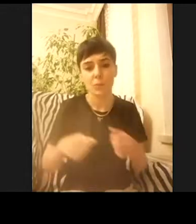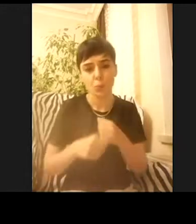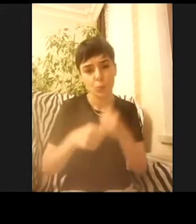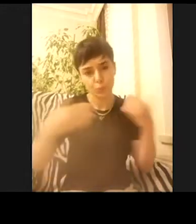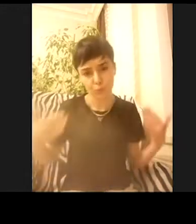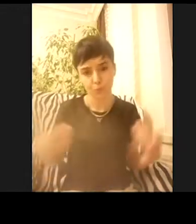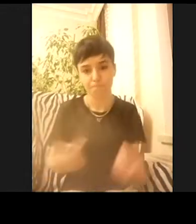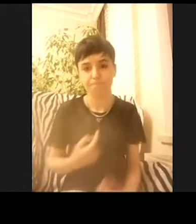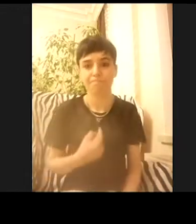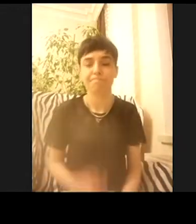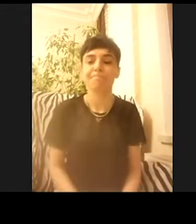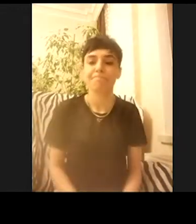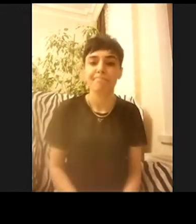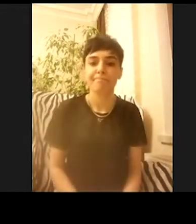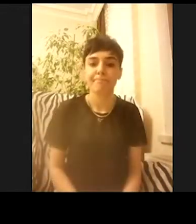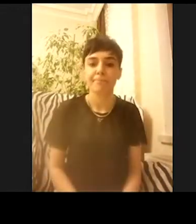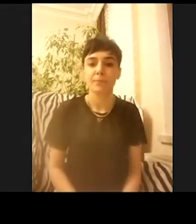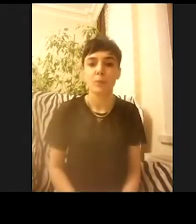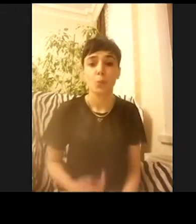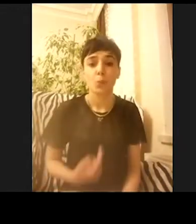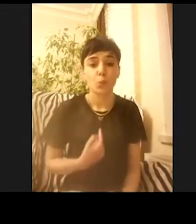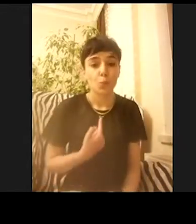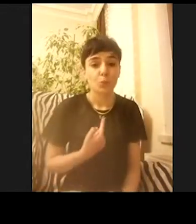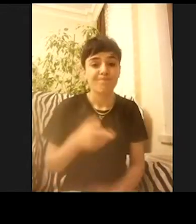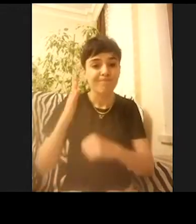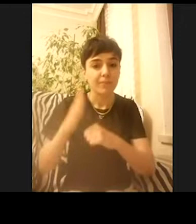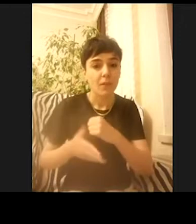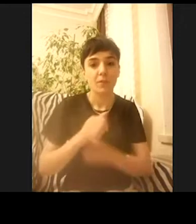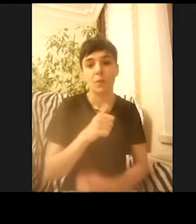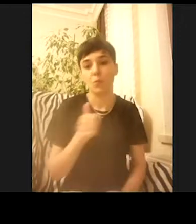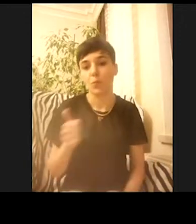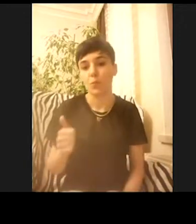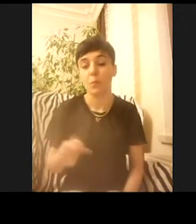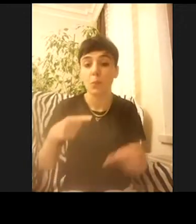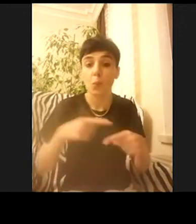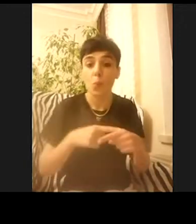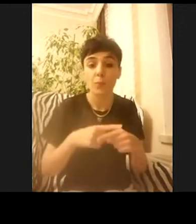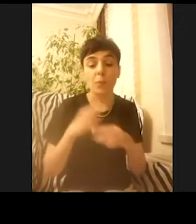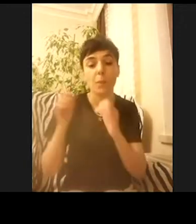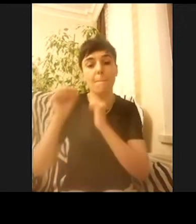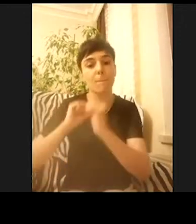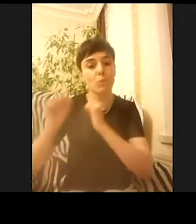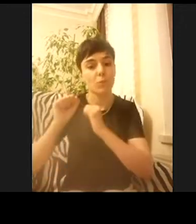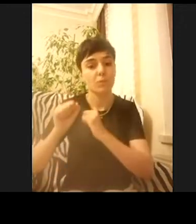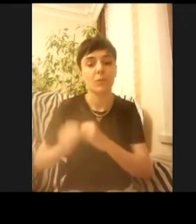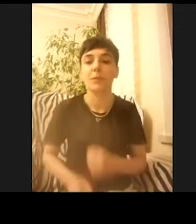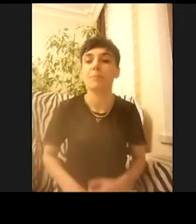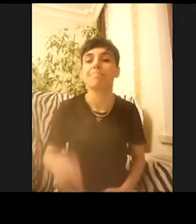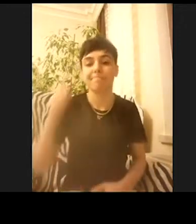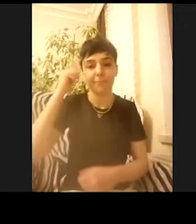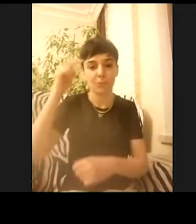içinden geçtiğimiz bu yasaklı günleri verdiğimiz kolektif mücadeleyle hatırlayacağız. Vardık, varız, var